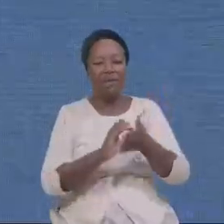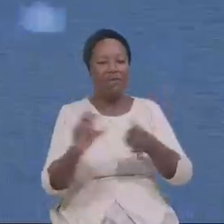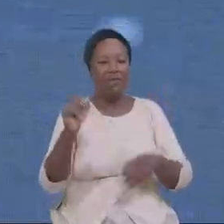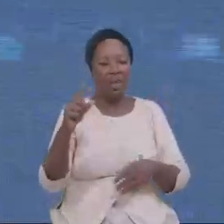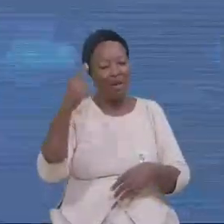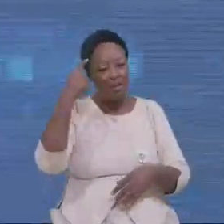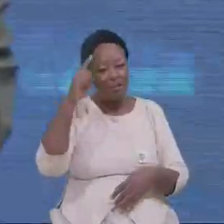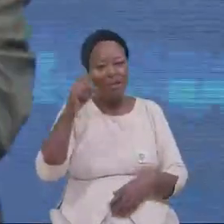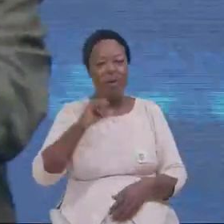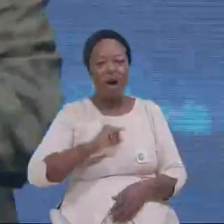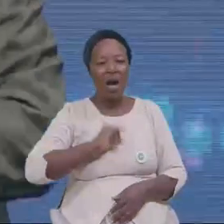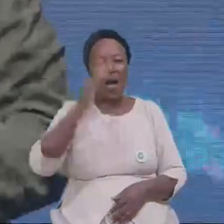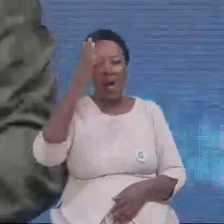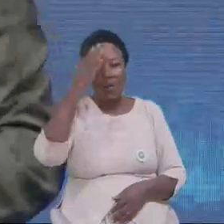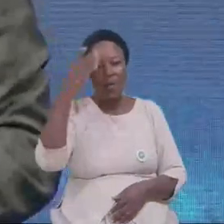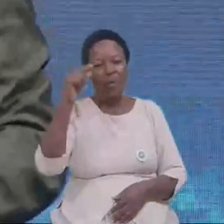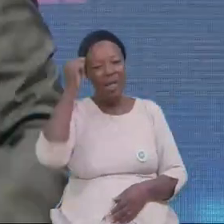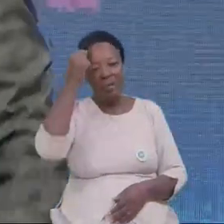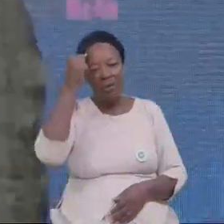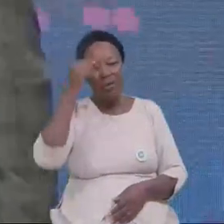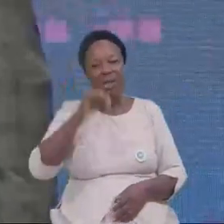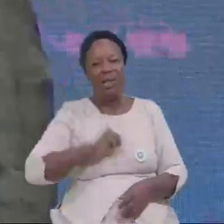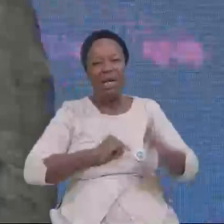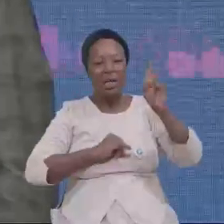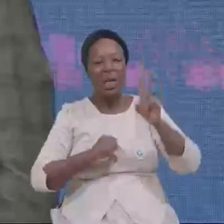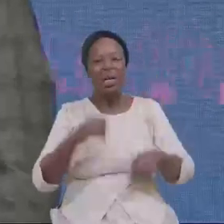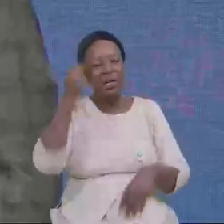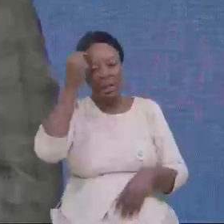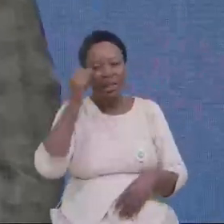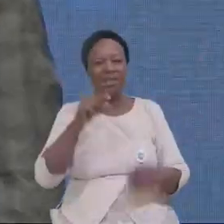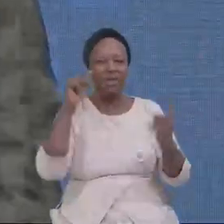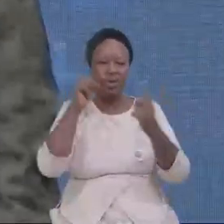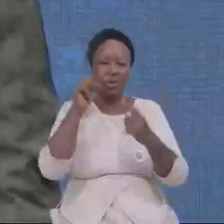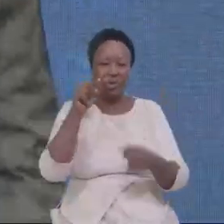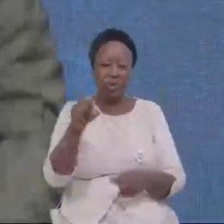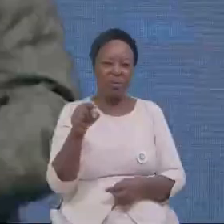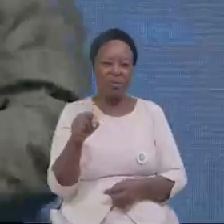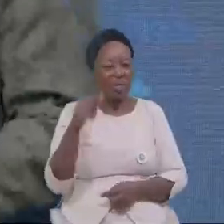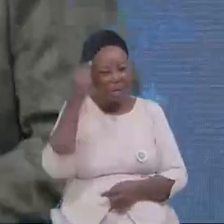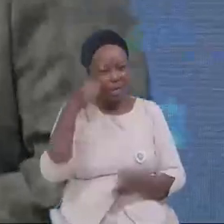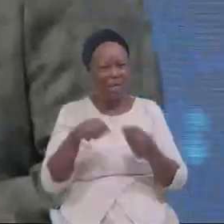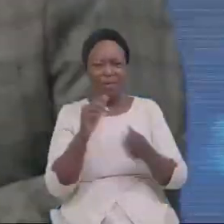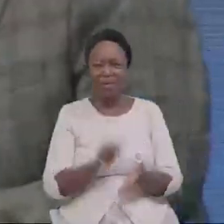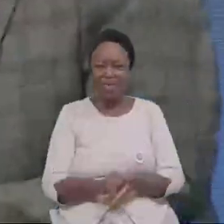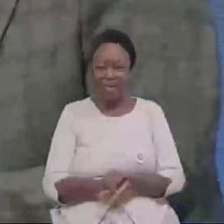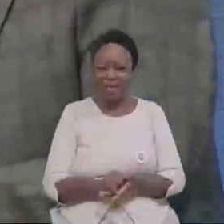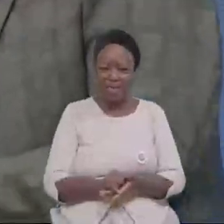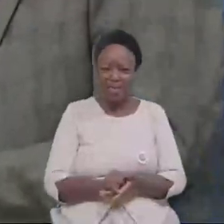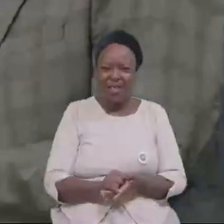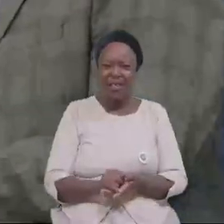11. Je connais les pensées, les projets que j'ai formés sur vous. Pense à cela.